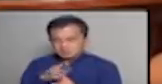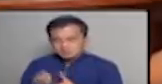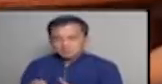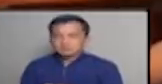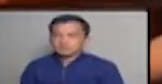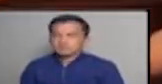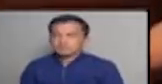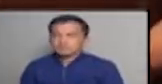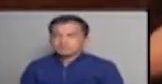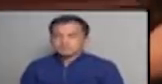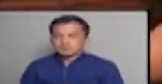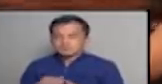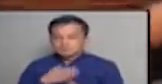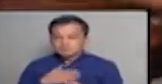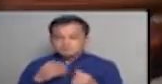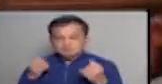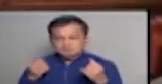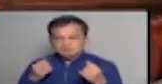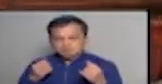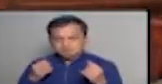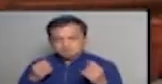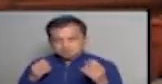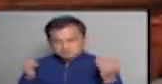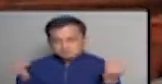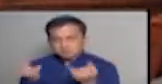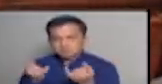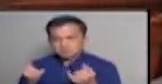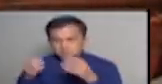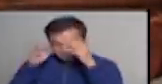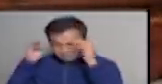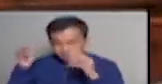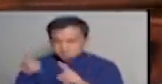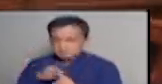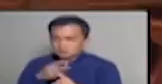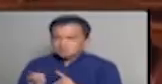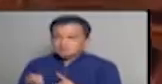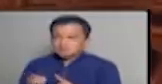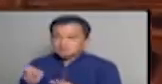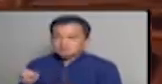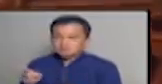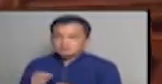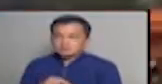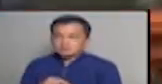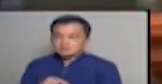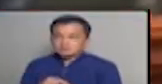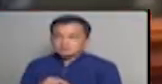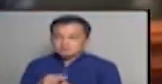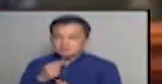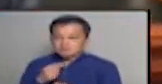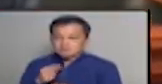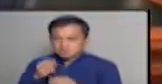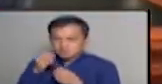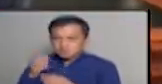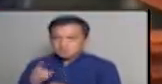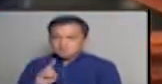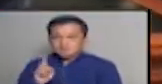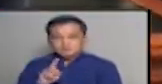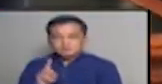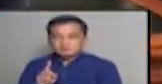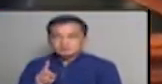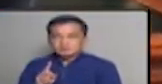So, gustong makilala ni Mayor yung biktima at para nga daw masabi sa kanya kung ano